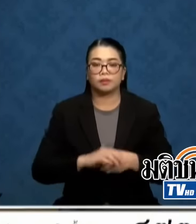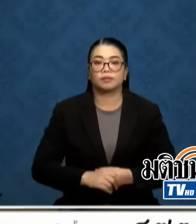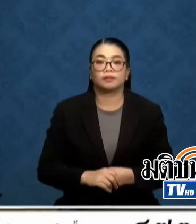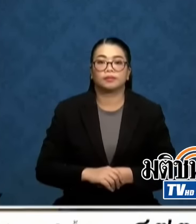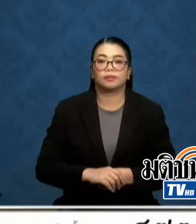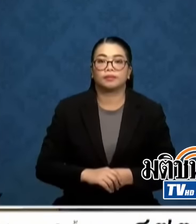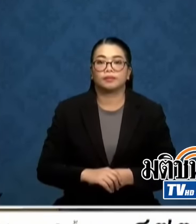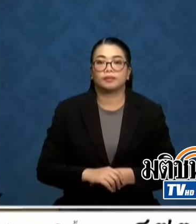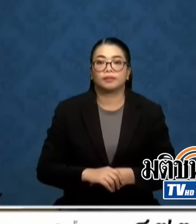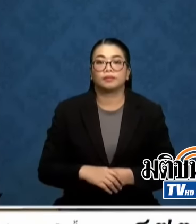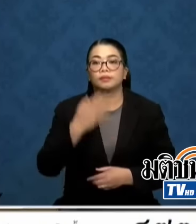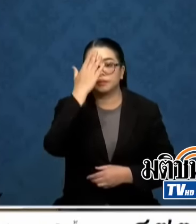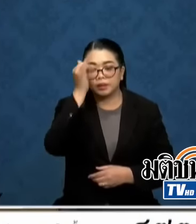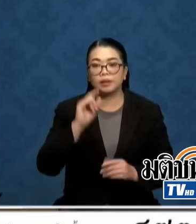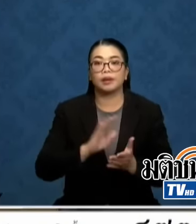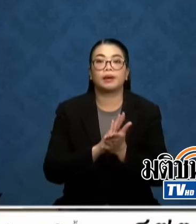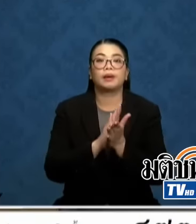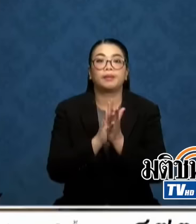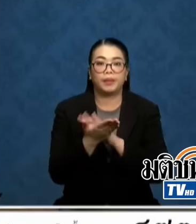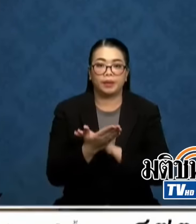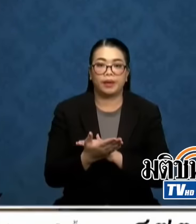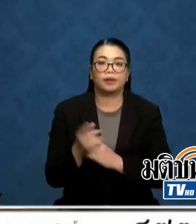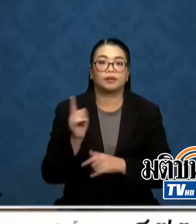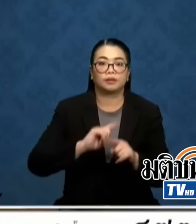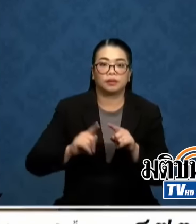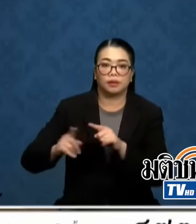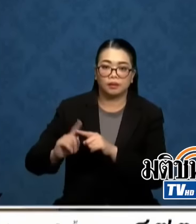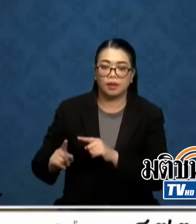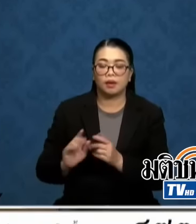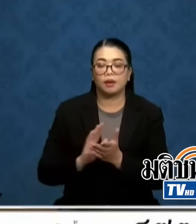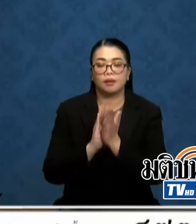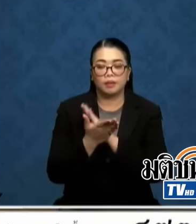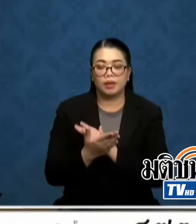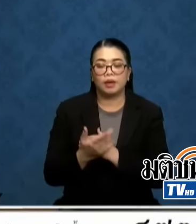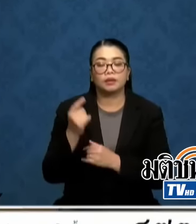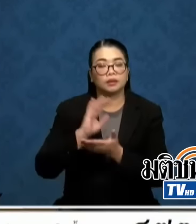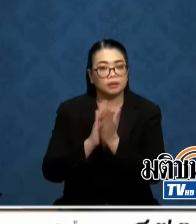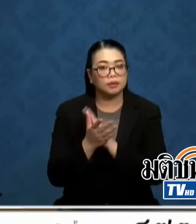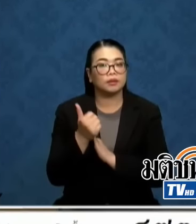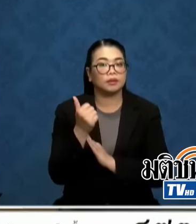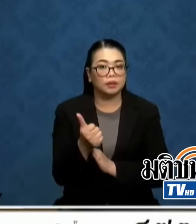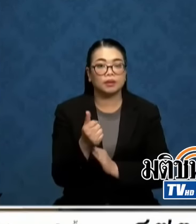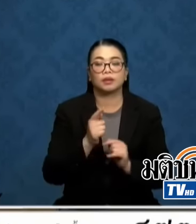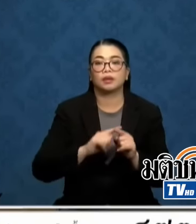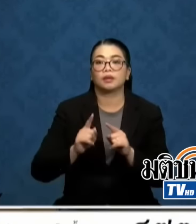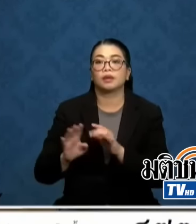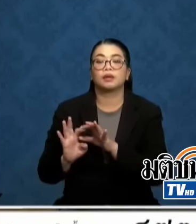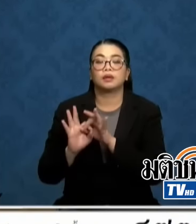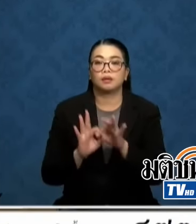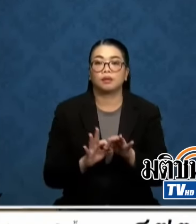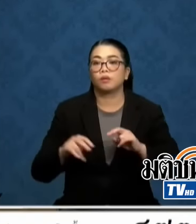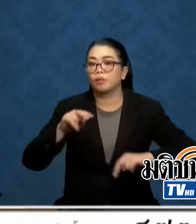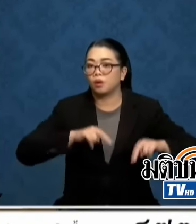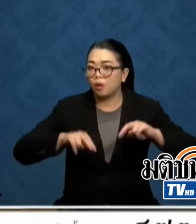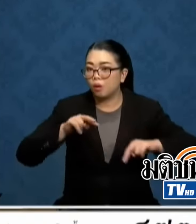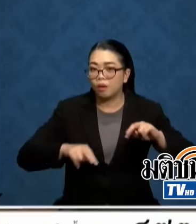ปัจจุบันเพื่อการเปลี่ยนแปลงของสถานการณ์บ้านเมืองให้เป็นประเด็นทางที่ดีและสอดคล้องกับการปกครอง